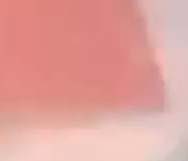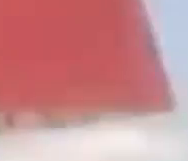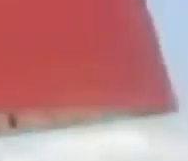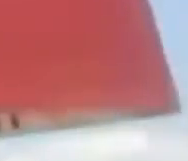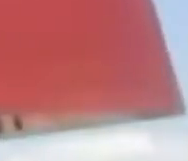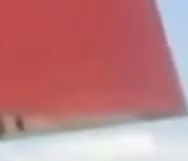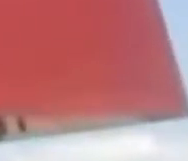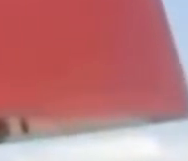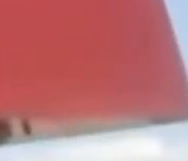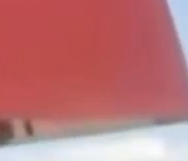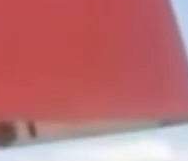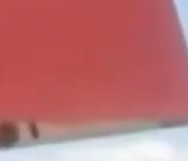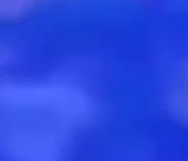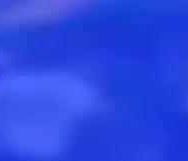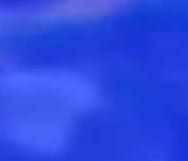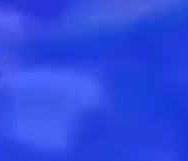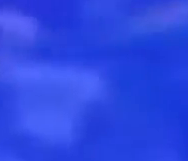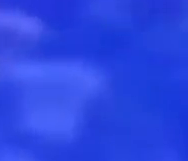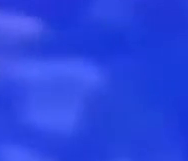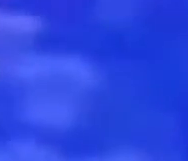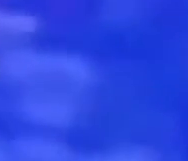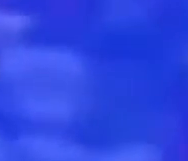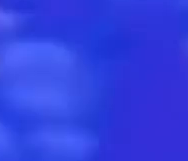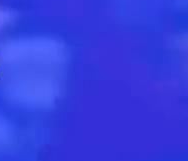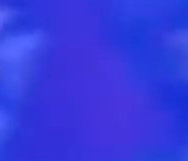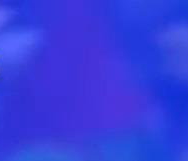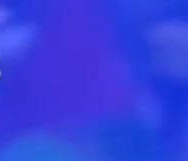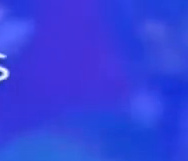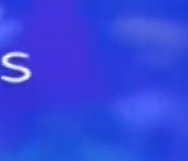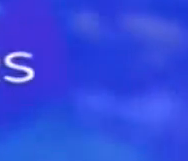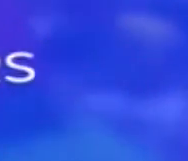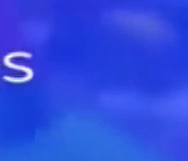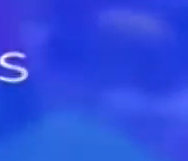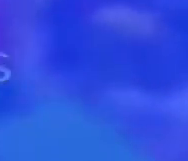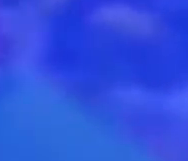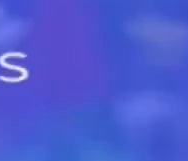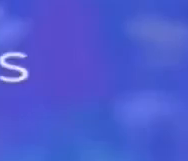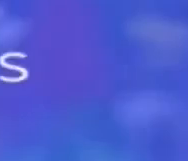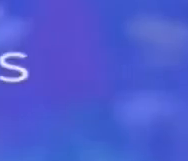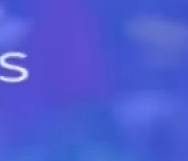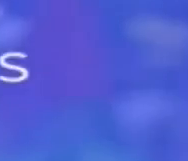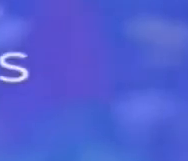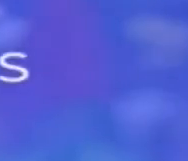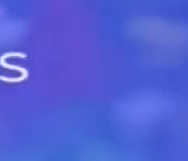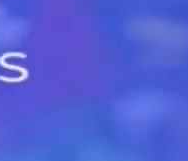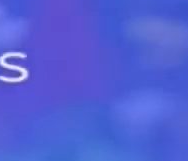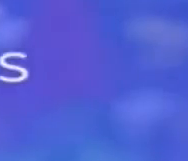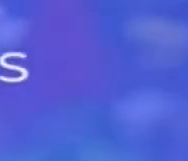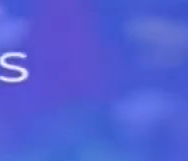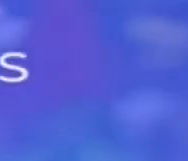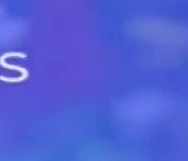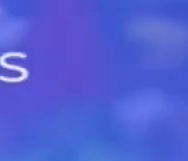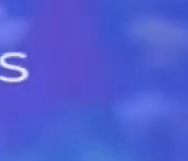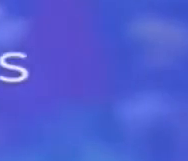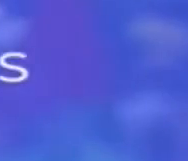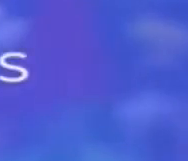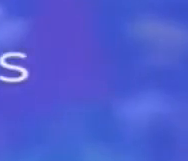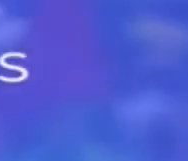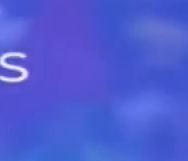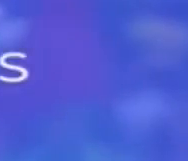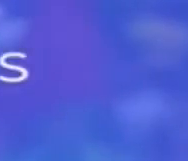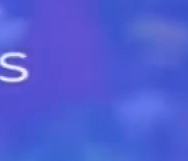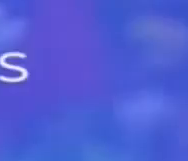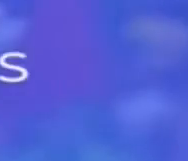Winners Chapel International Nairobi invites you to join us at Shiloh 2020 theme, Turnaround